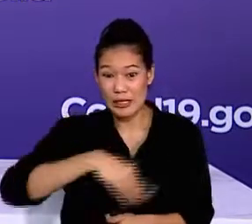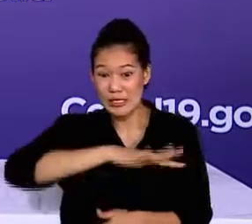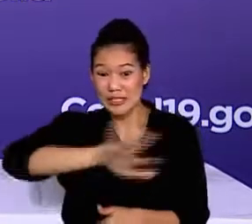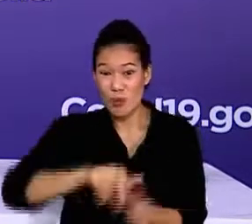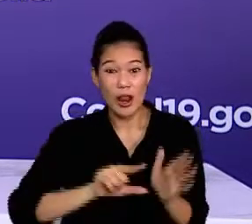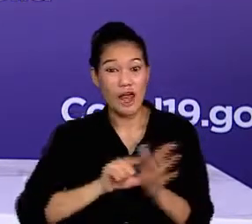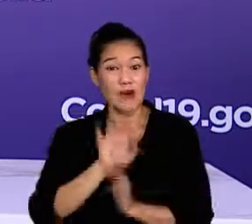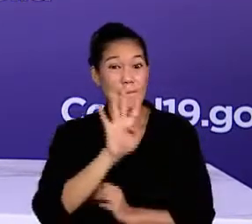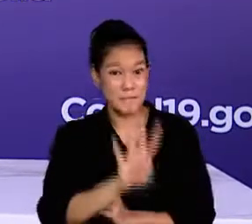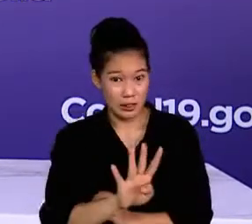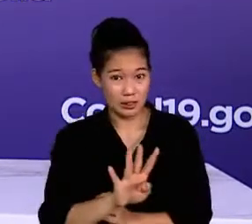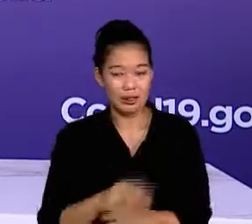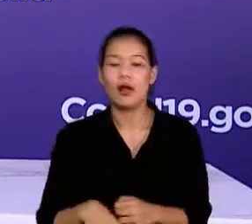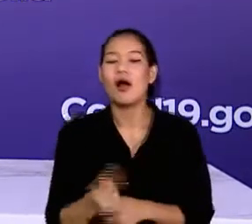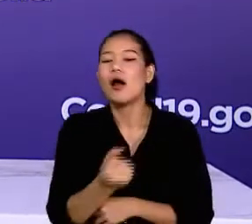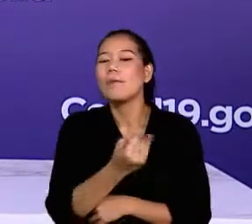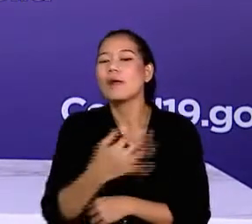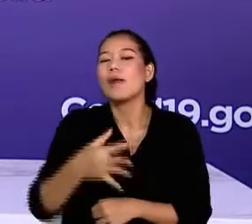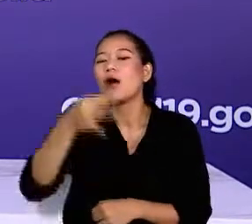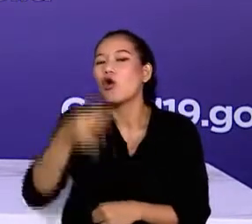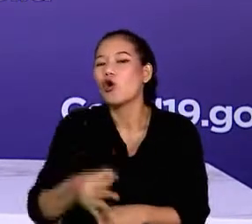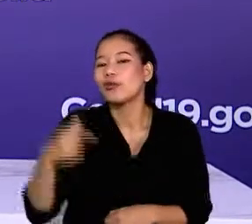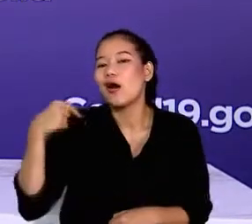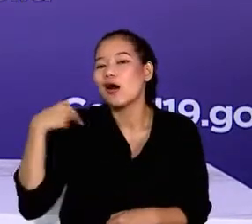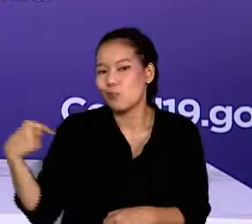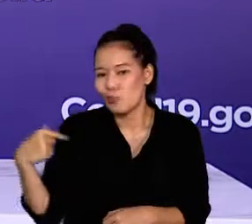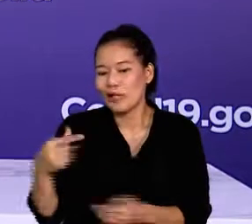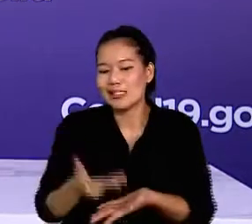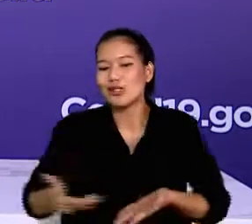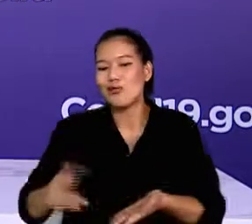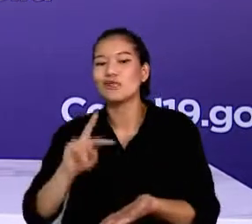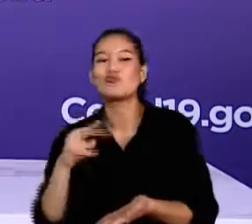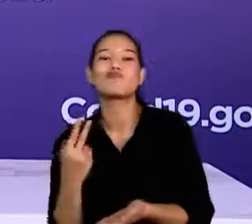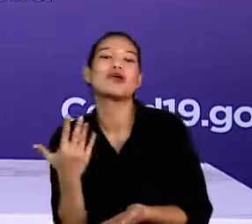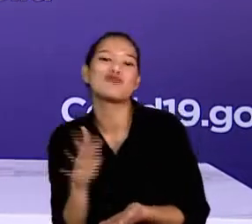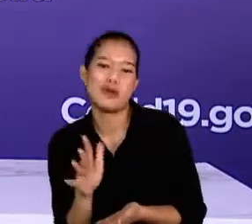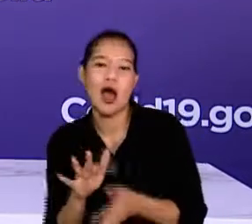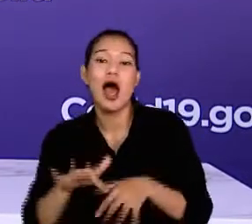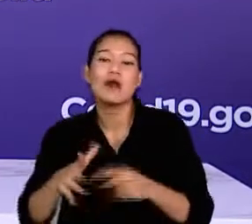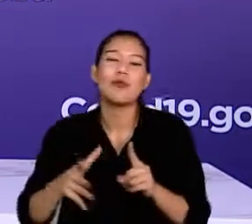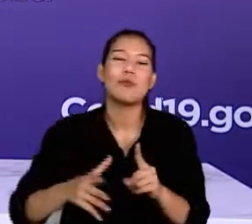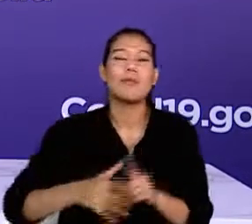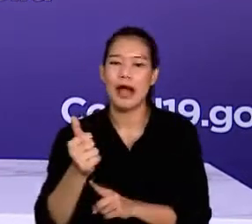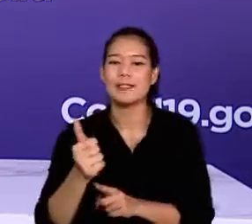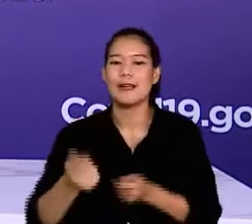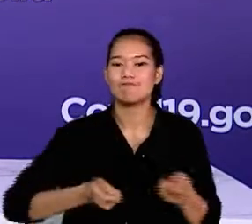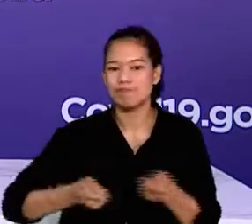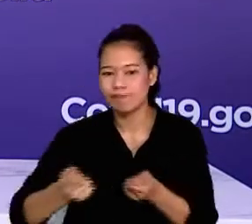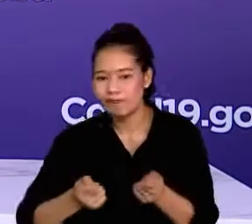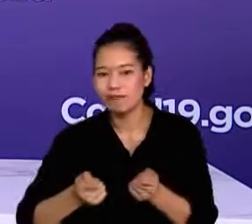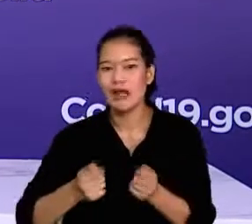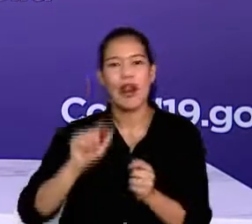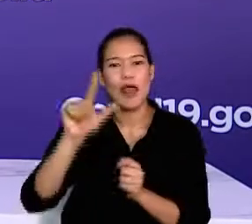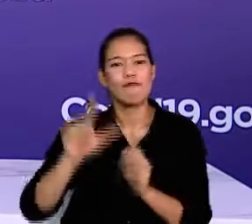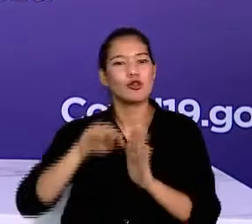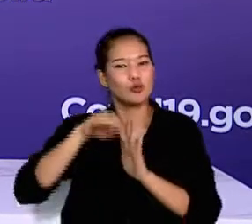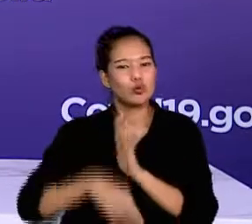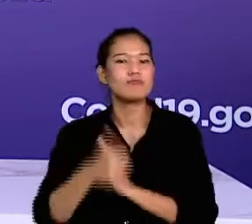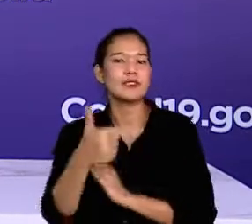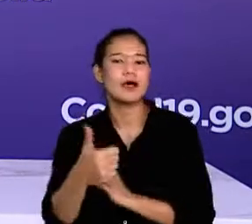di level 4 berapa kabupaten kota yang mengalami perubahan atau berhasil dikendalikan kasusnya hingga turun